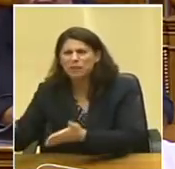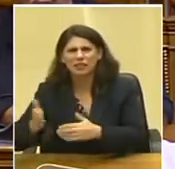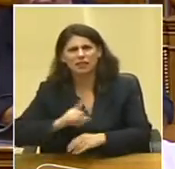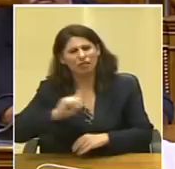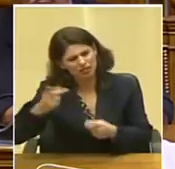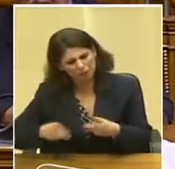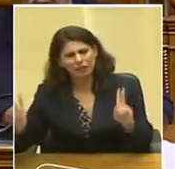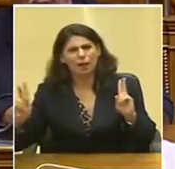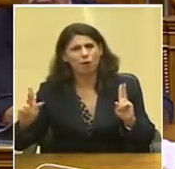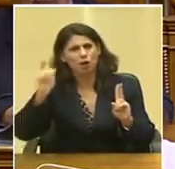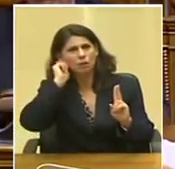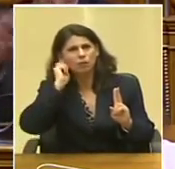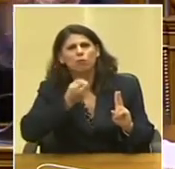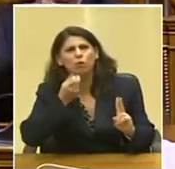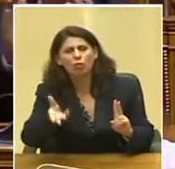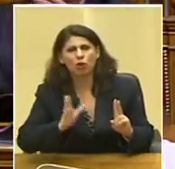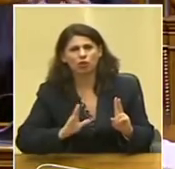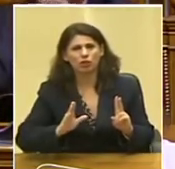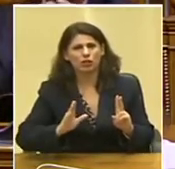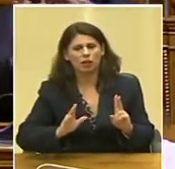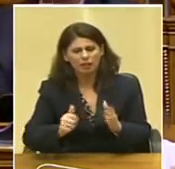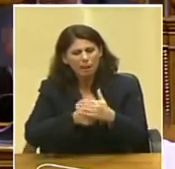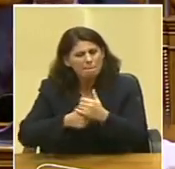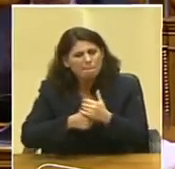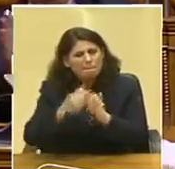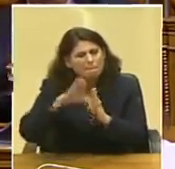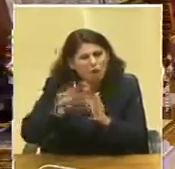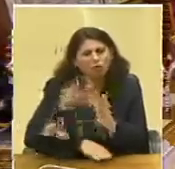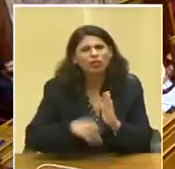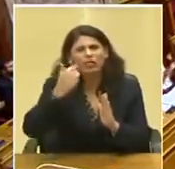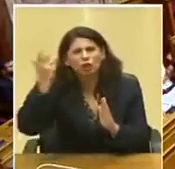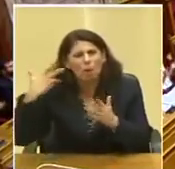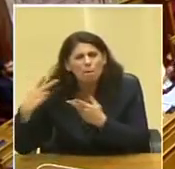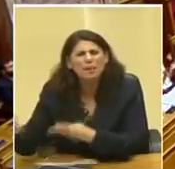επιτρέπω να μας ονομάζετε προδότες και μειοδότες. Είναι ντροπή σας!